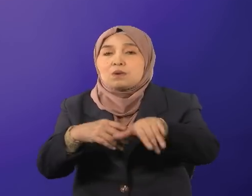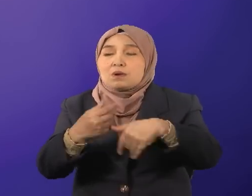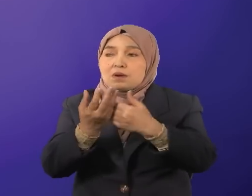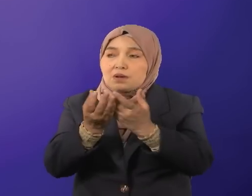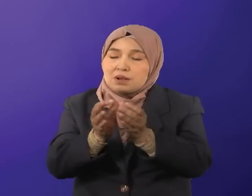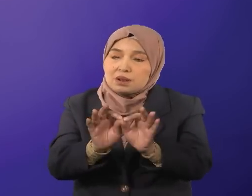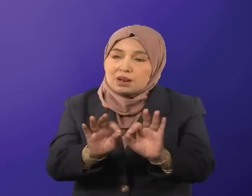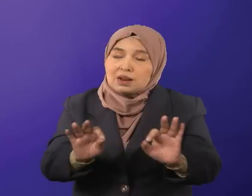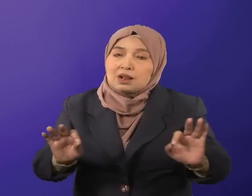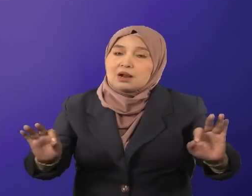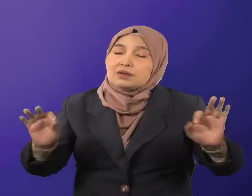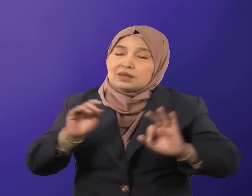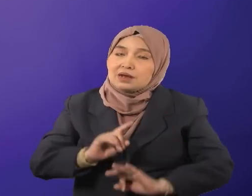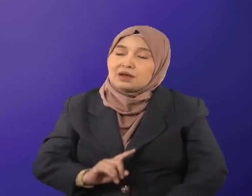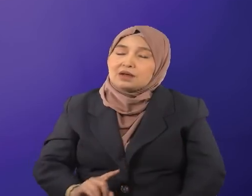Sadaqallahu